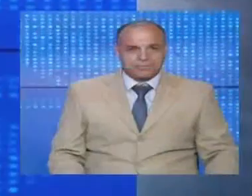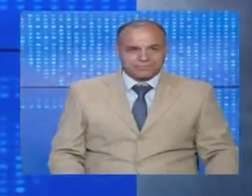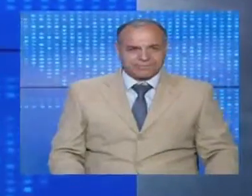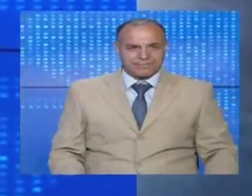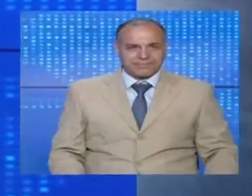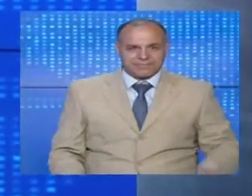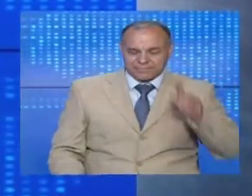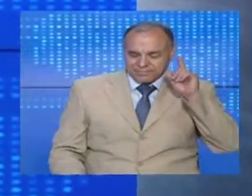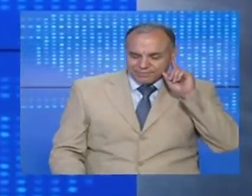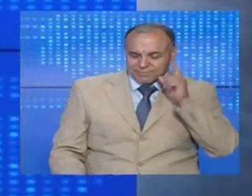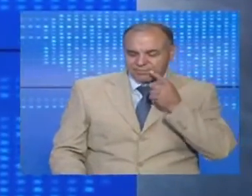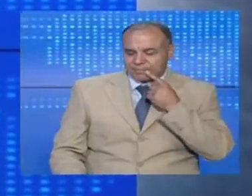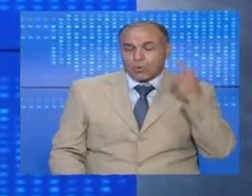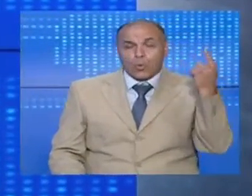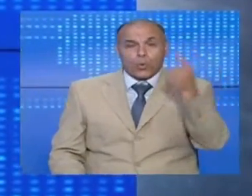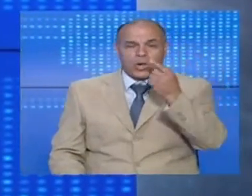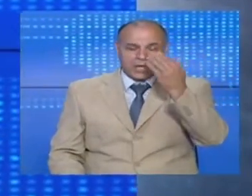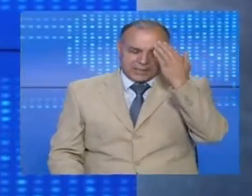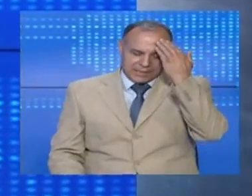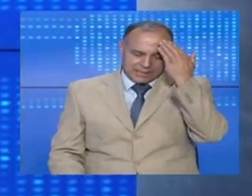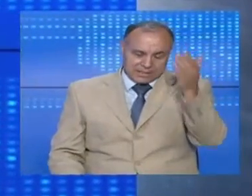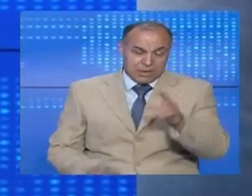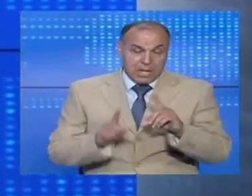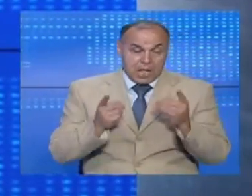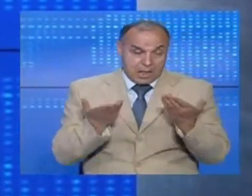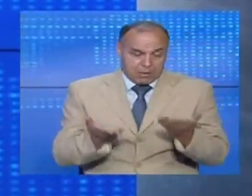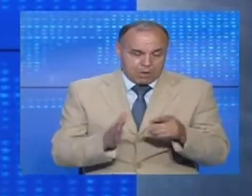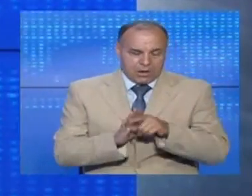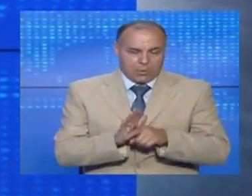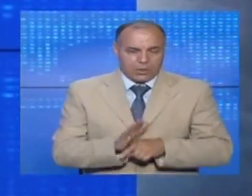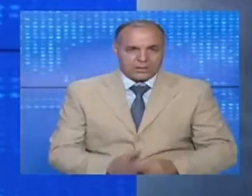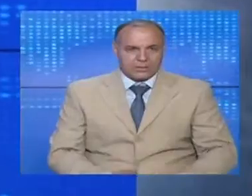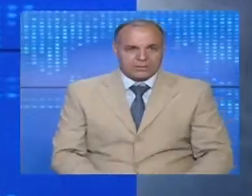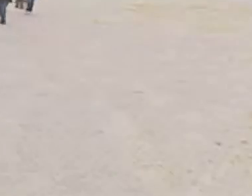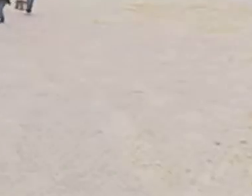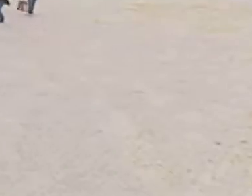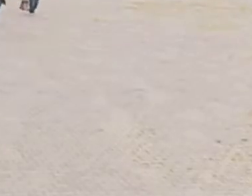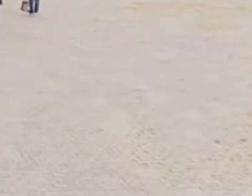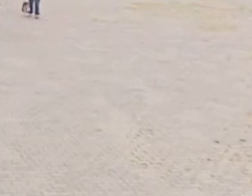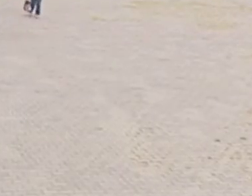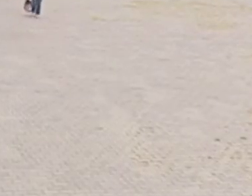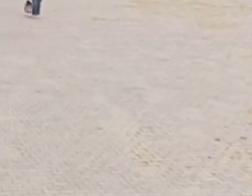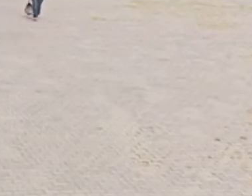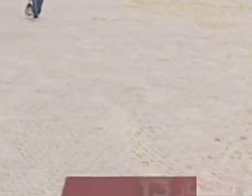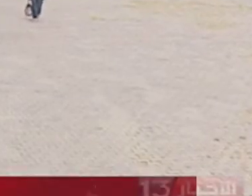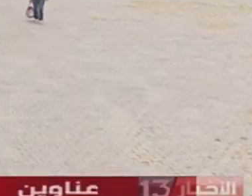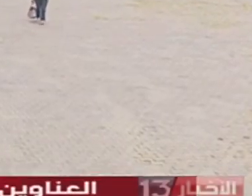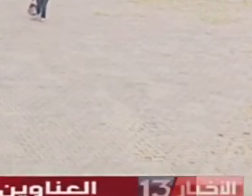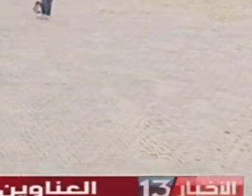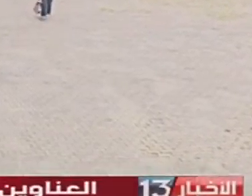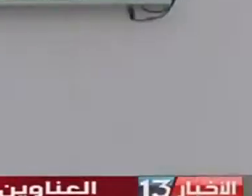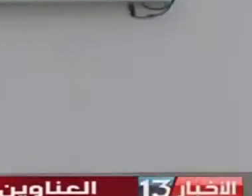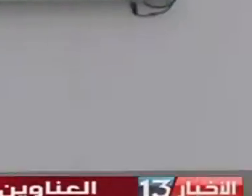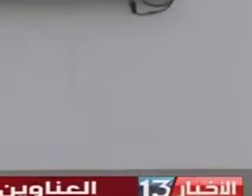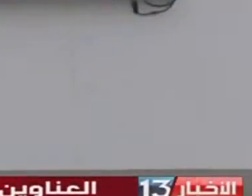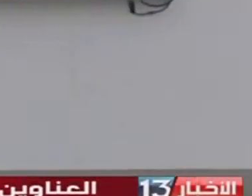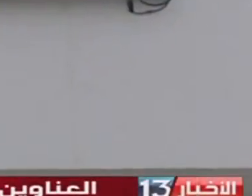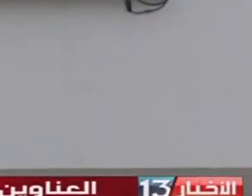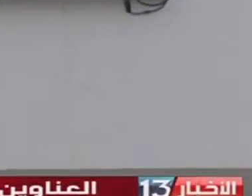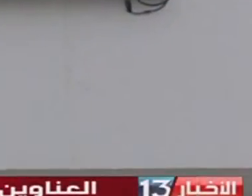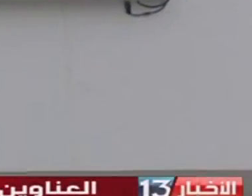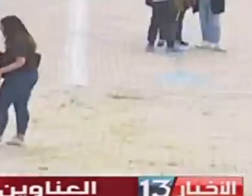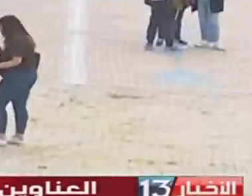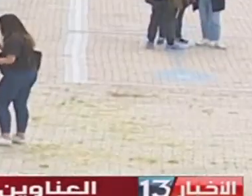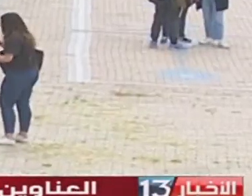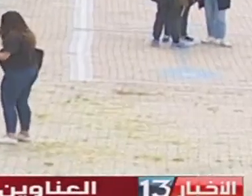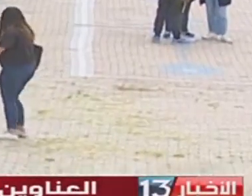نشره الظهر من القناه الوطنيه الاولى والبدايه بالعناوين انطلاق امتحانات مناظره الباكالوريا البيضاء وسط